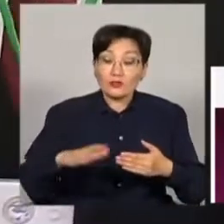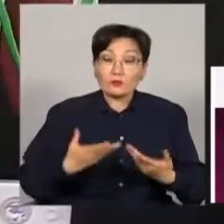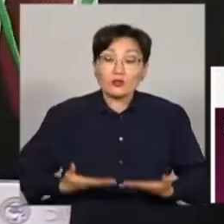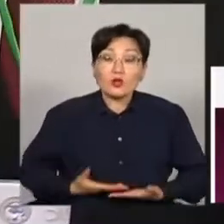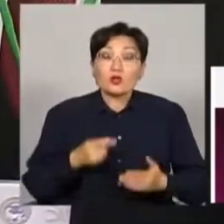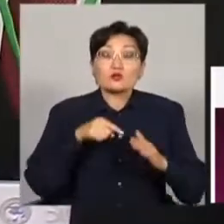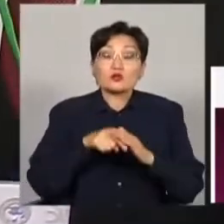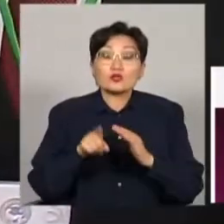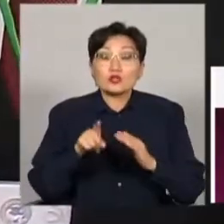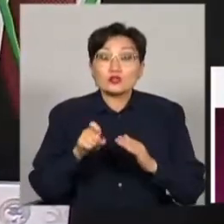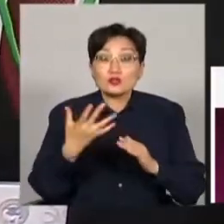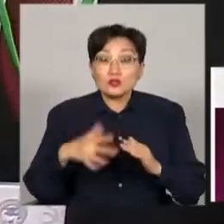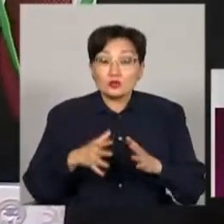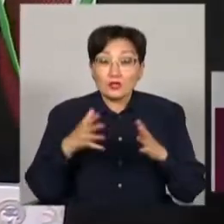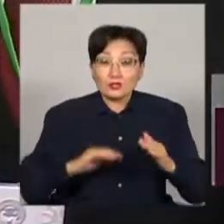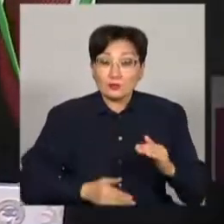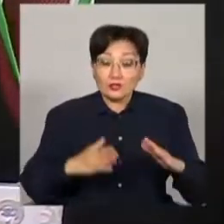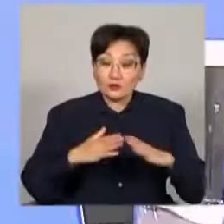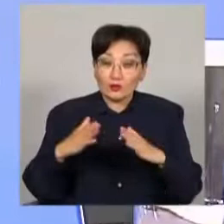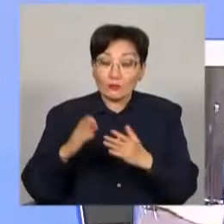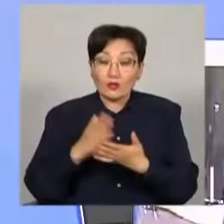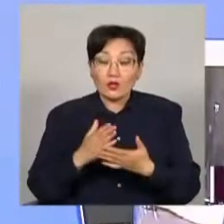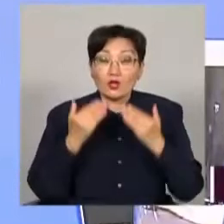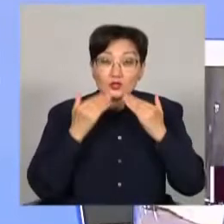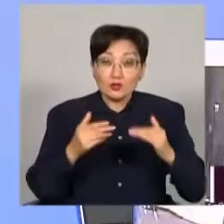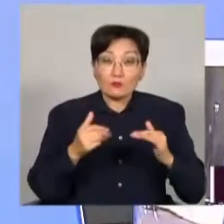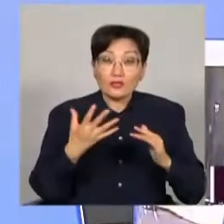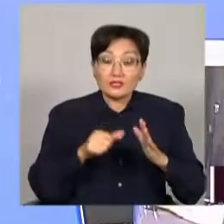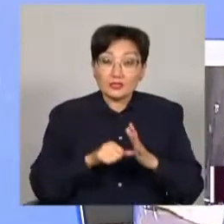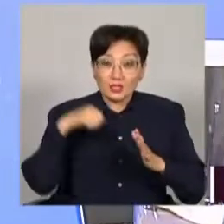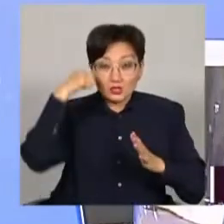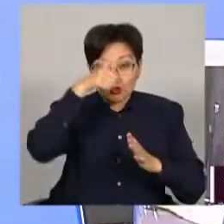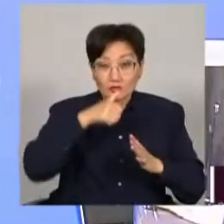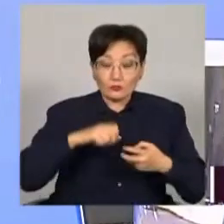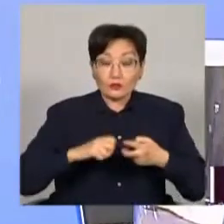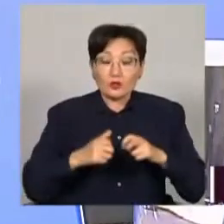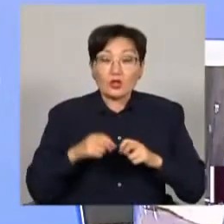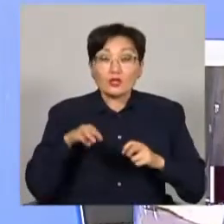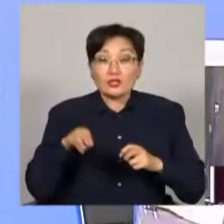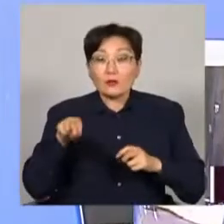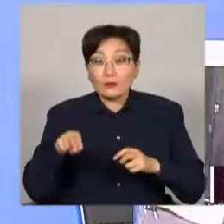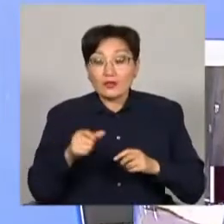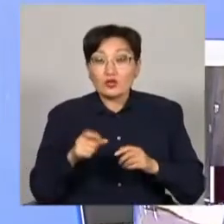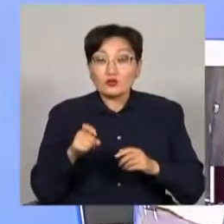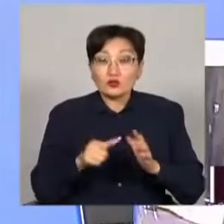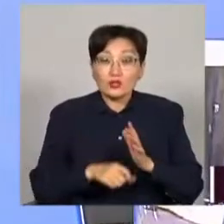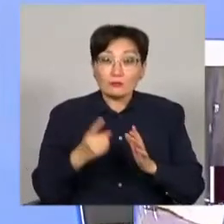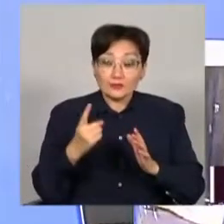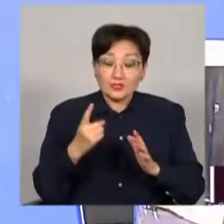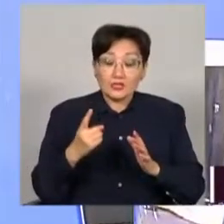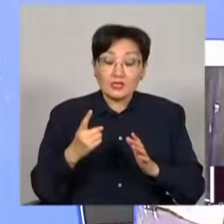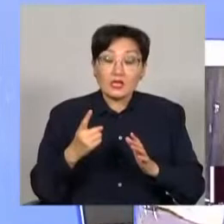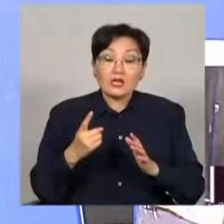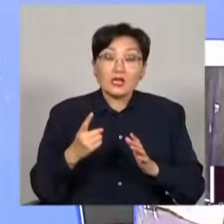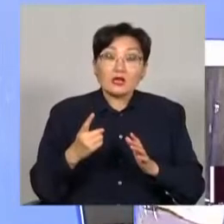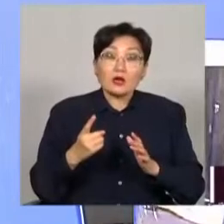бар. Бізде соңғы бір 5-6 жылдан бергі проблема ТП 161 деген бар. Біз гордызына айтты, ТП